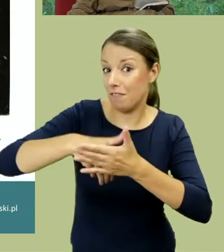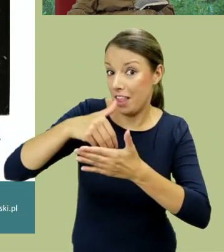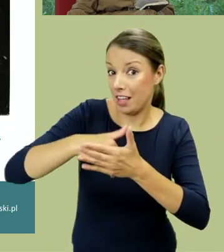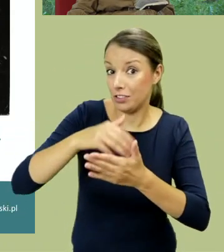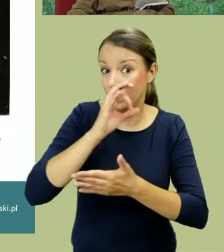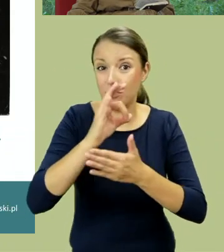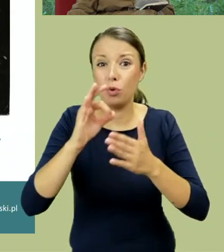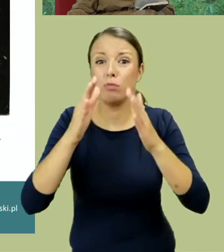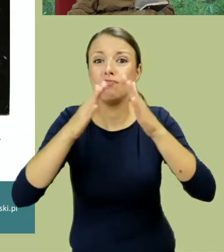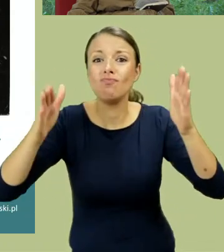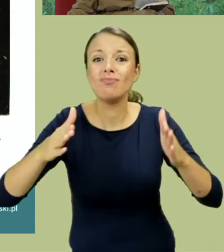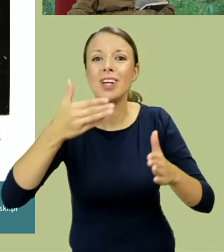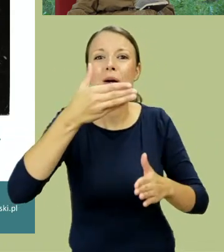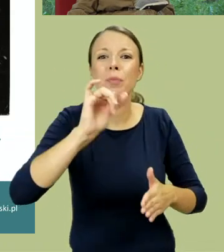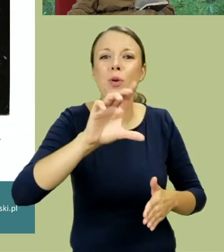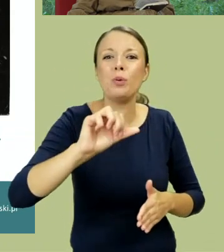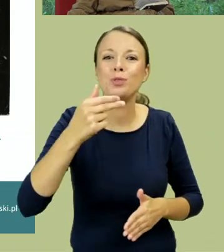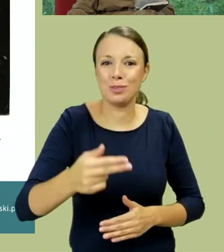Milusina. Pierwsze